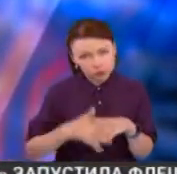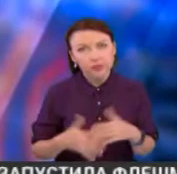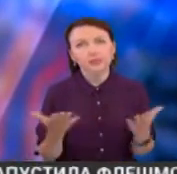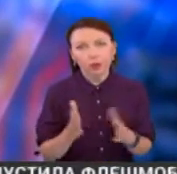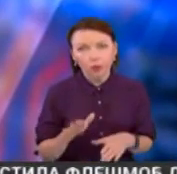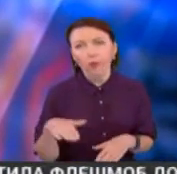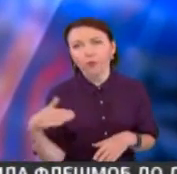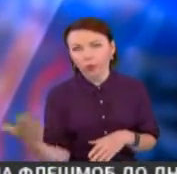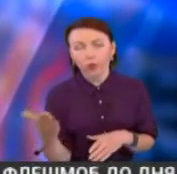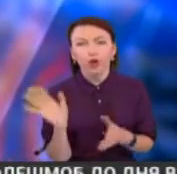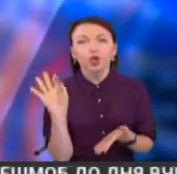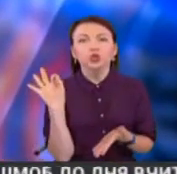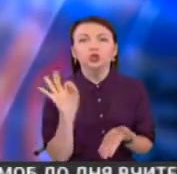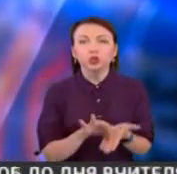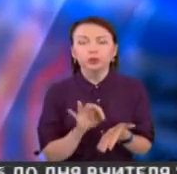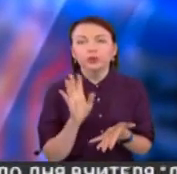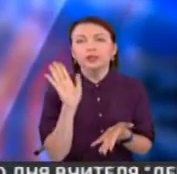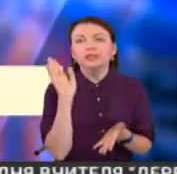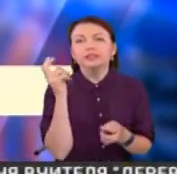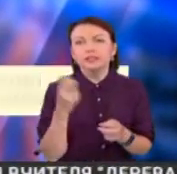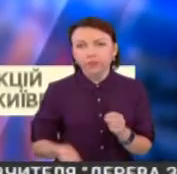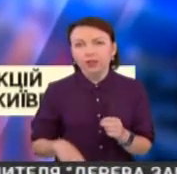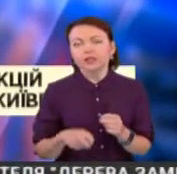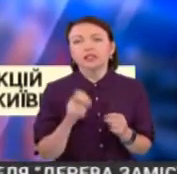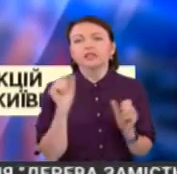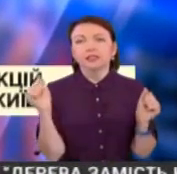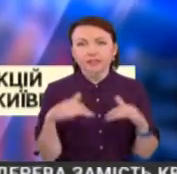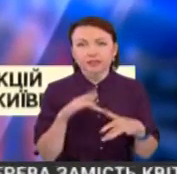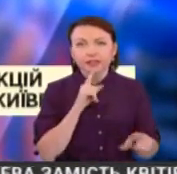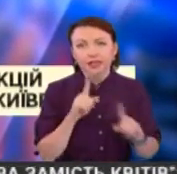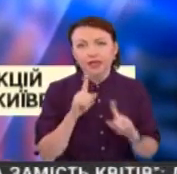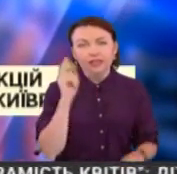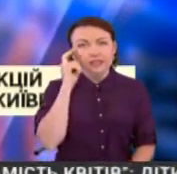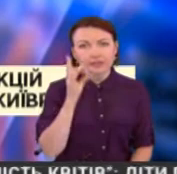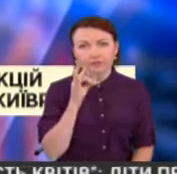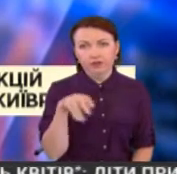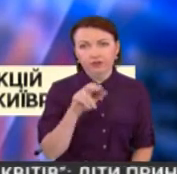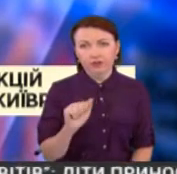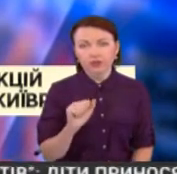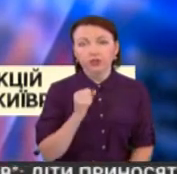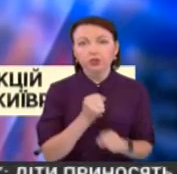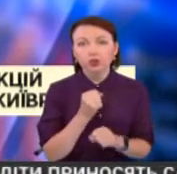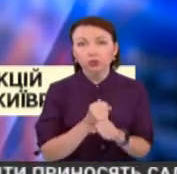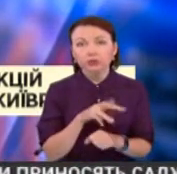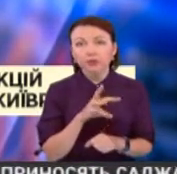для того, щоб зірвати на засідання Київради. Тобто зробити мера Кличка